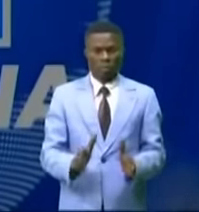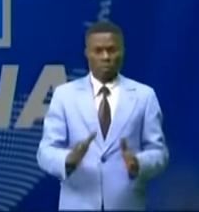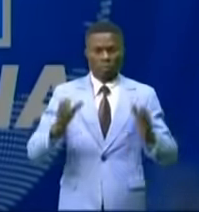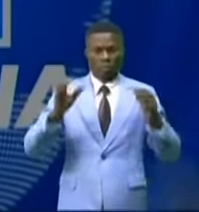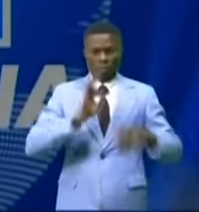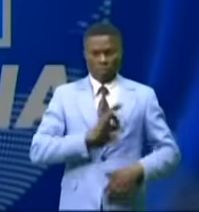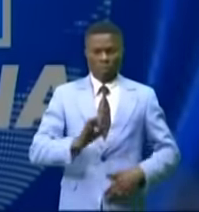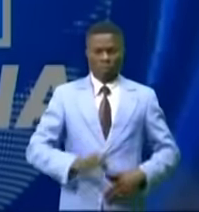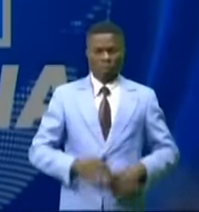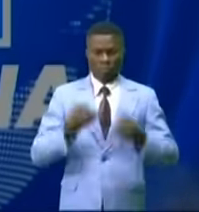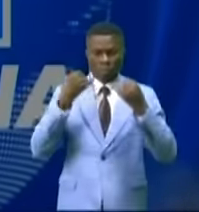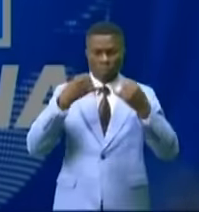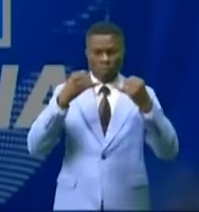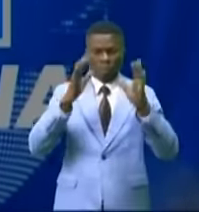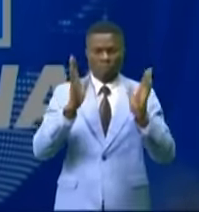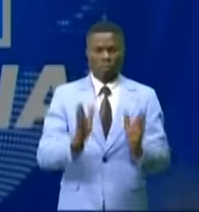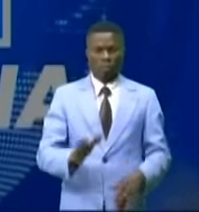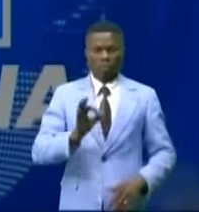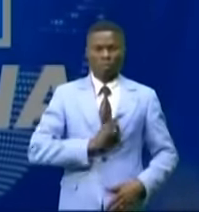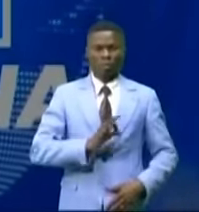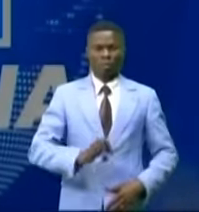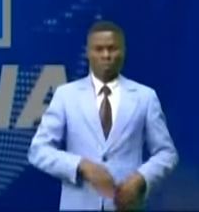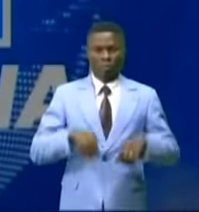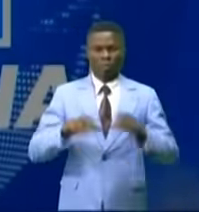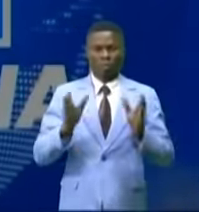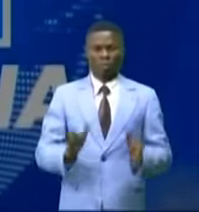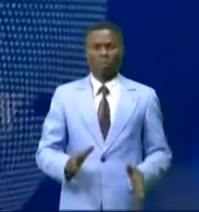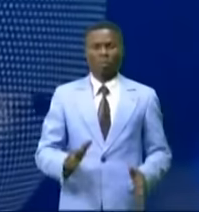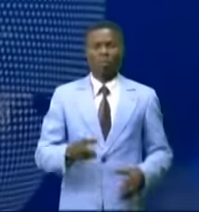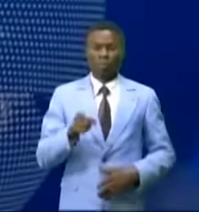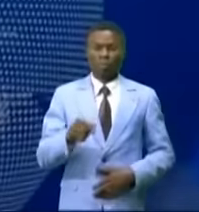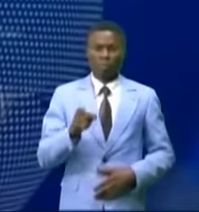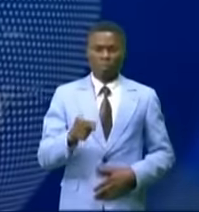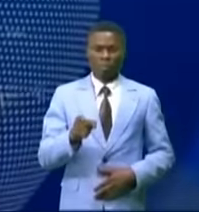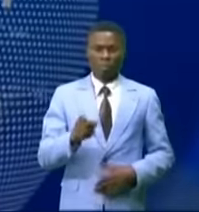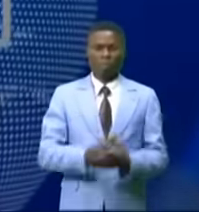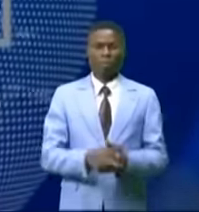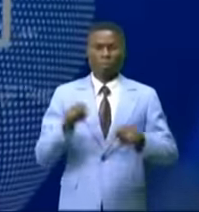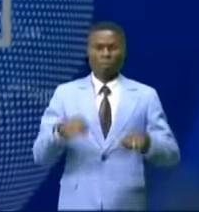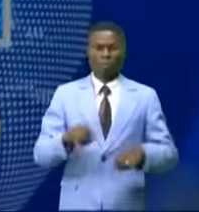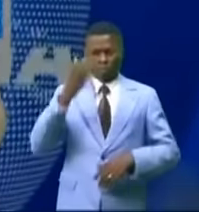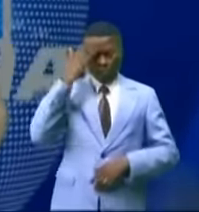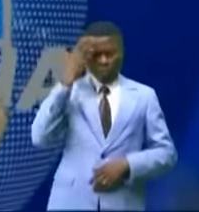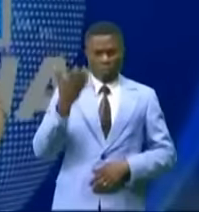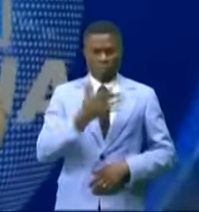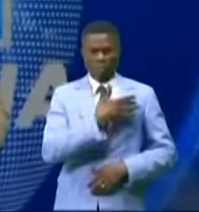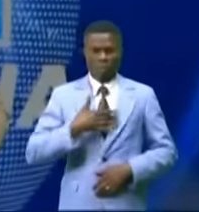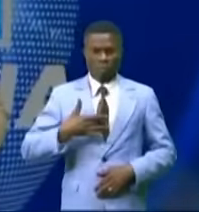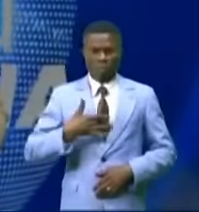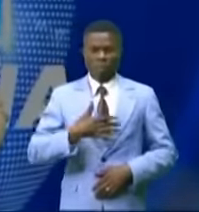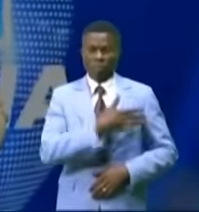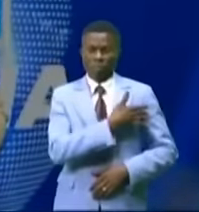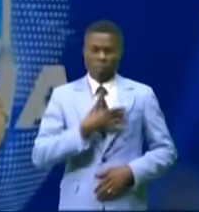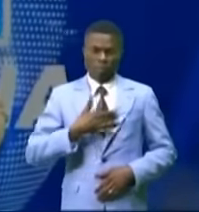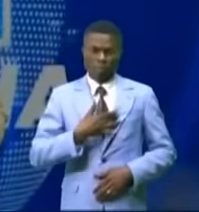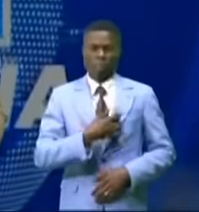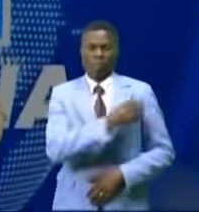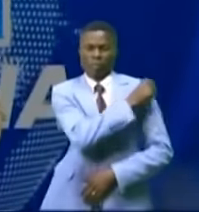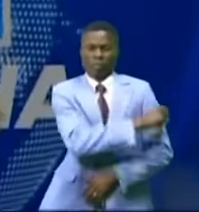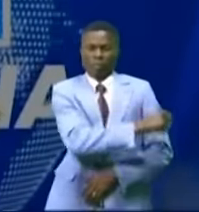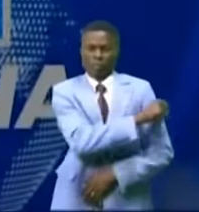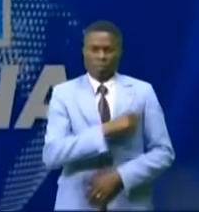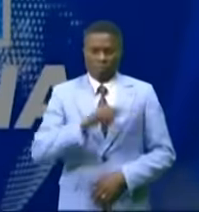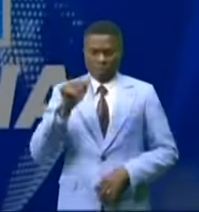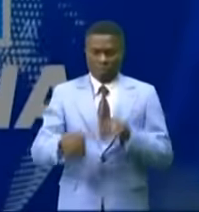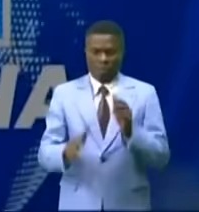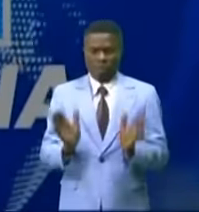l'État, l'informateur du chef de l'État congolais, Félix Tshisekedi, est désormais connu. Il s'appelle Augustin Kabuya,